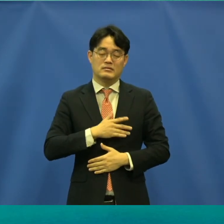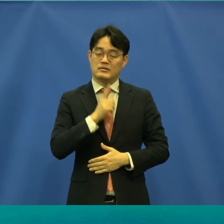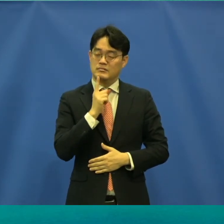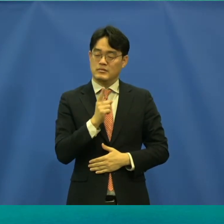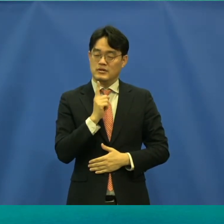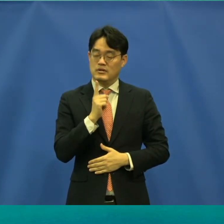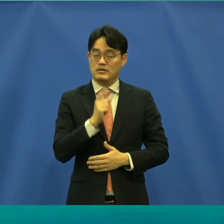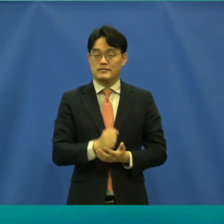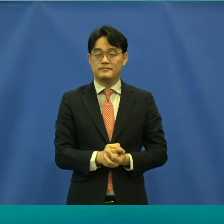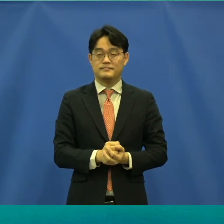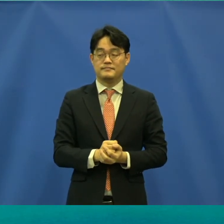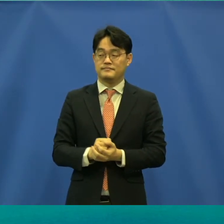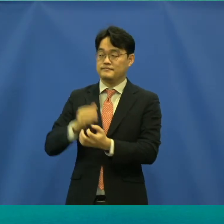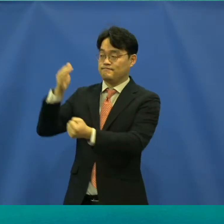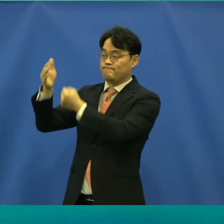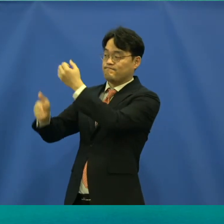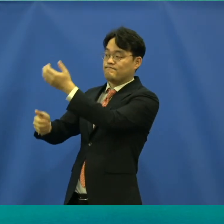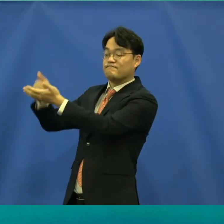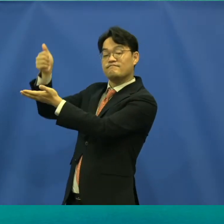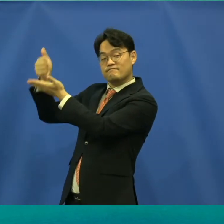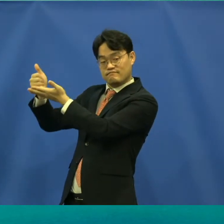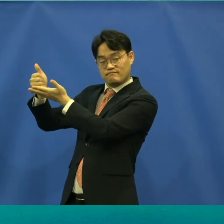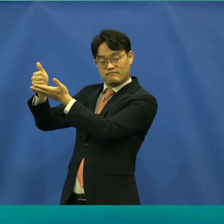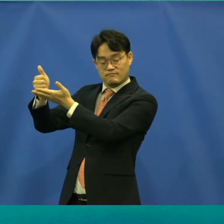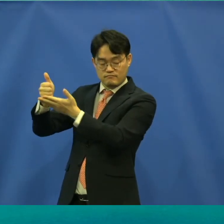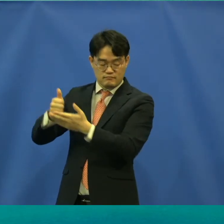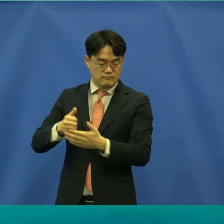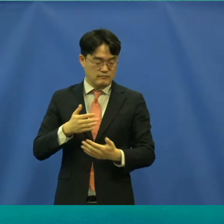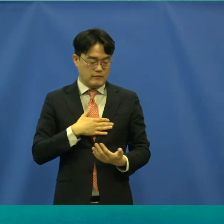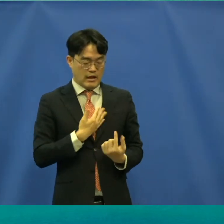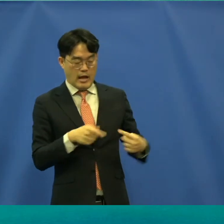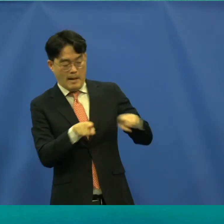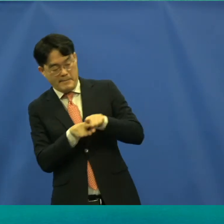하나님은 당신의 파트너를 부르십니다.